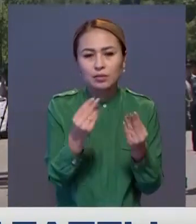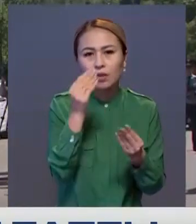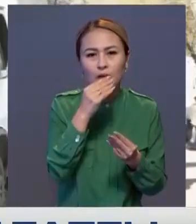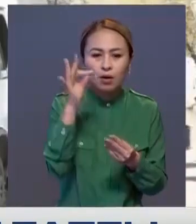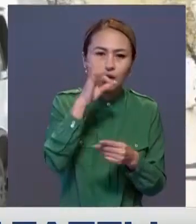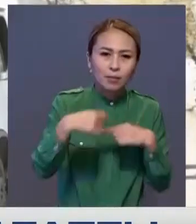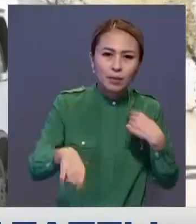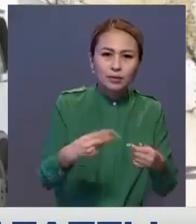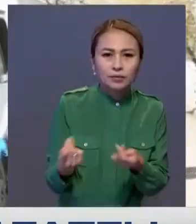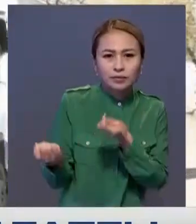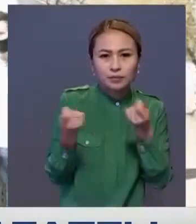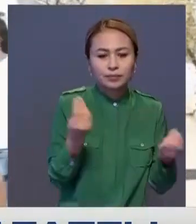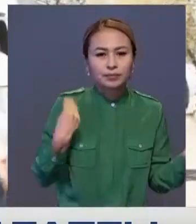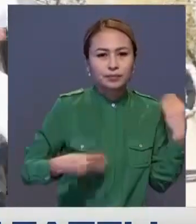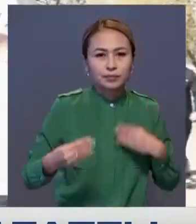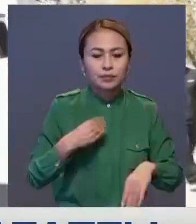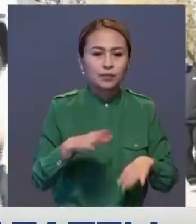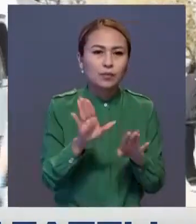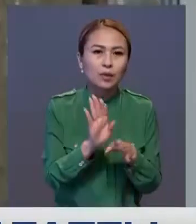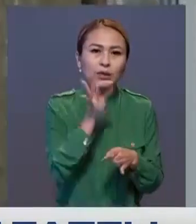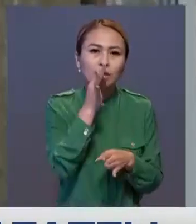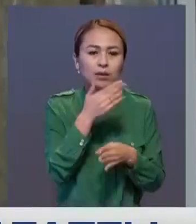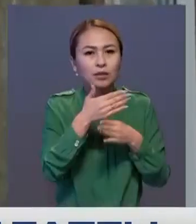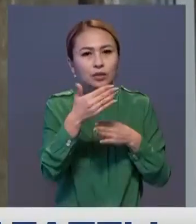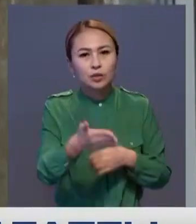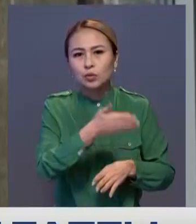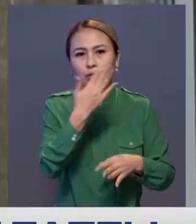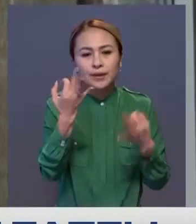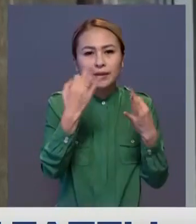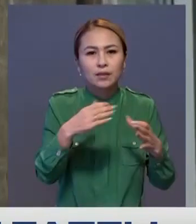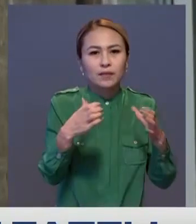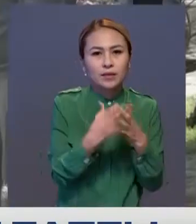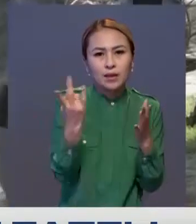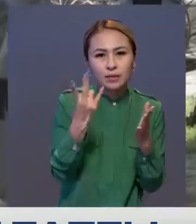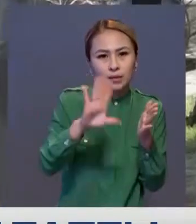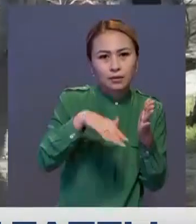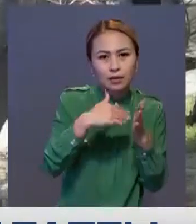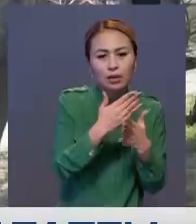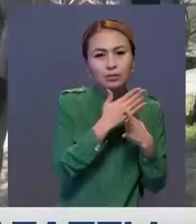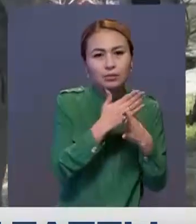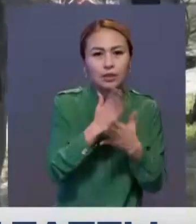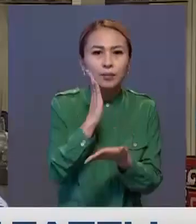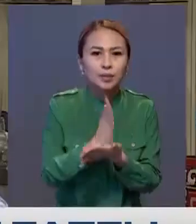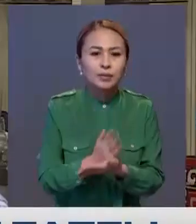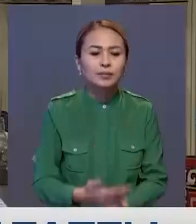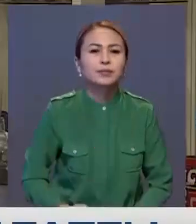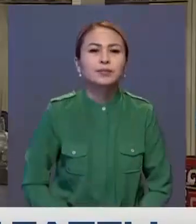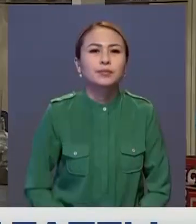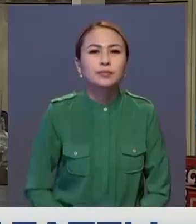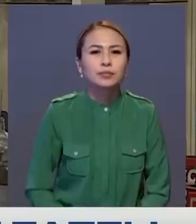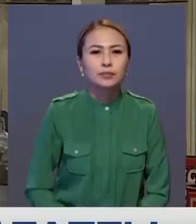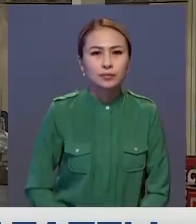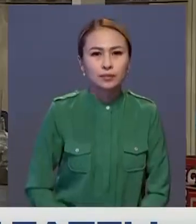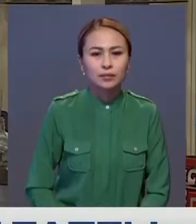киім-кешегі жеткізілді. Игіліктің ерте-кеші жоқ. Сондықтан еріктілер әлі де қайрымдылық жасап жүр. Бүгін